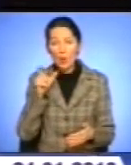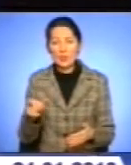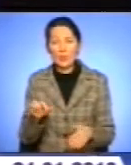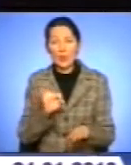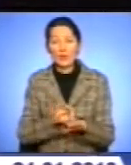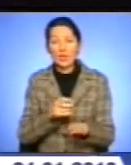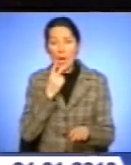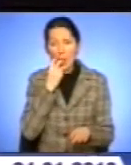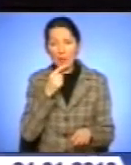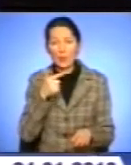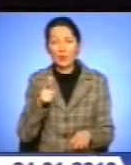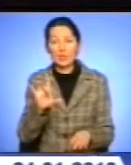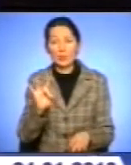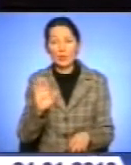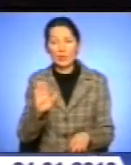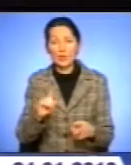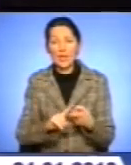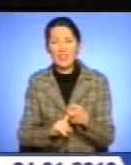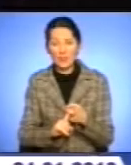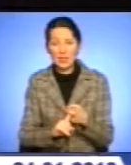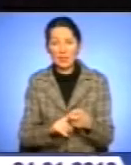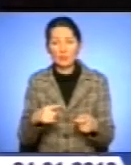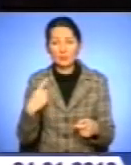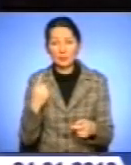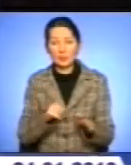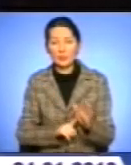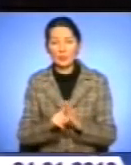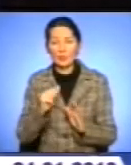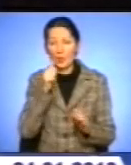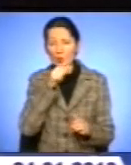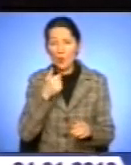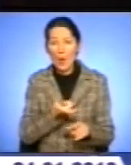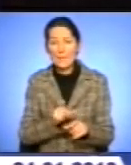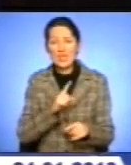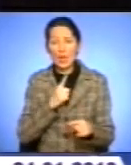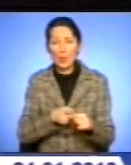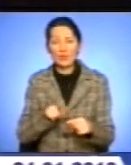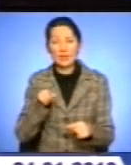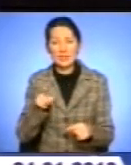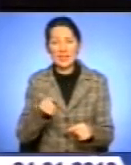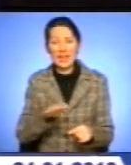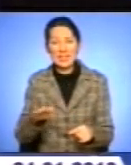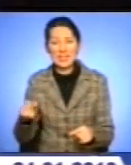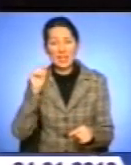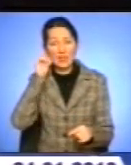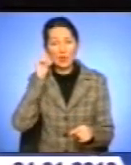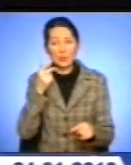наш обслуговуючий офіс є, куди можна звернутися на рівних правах.